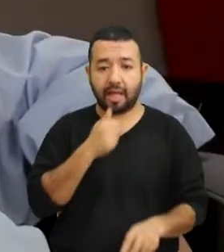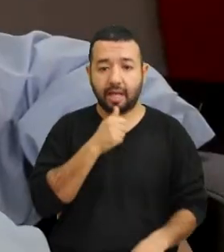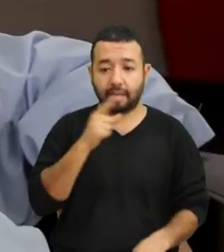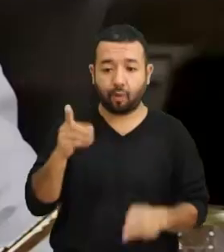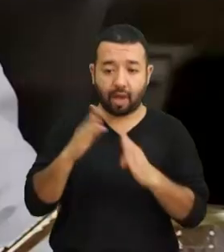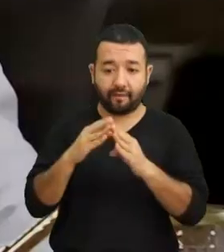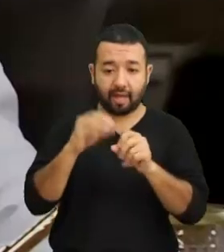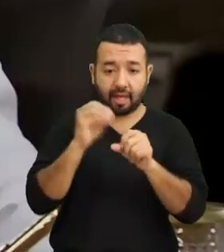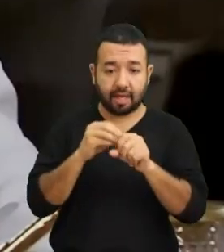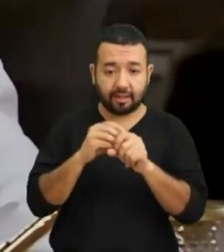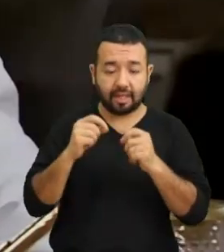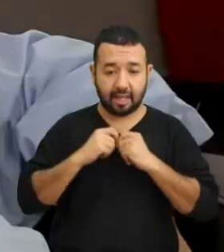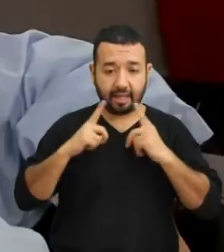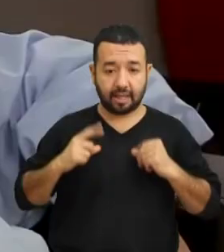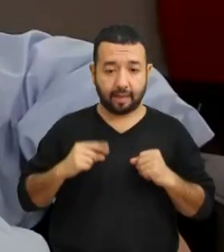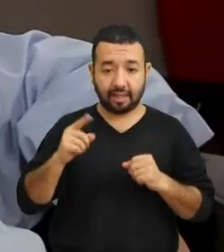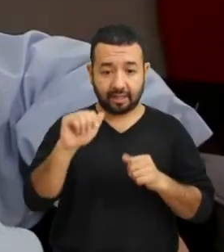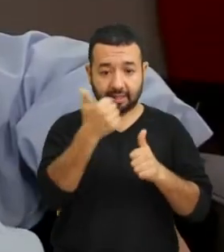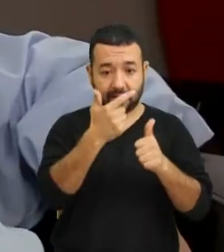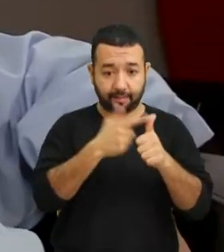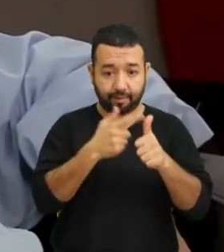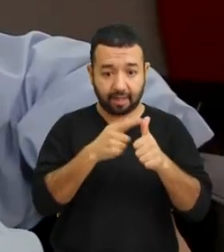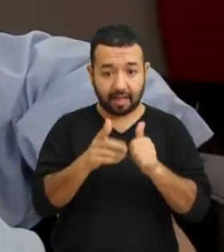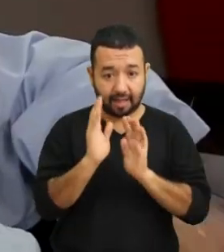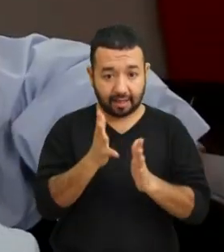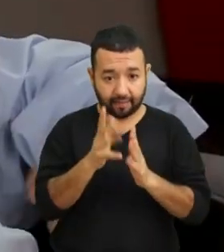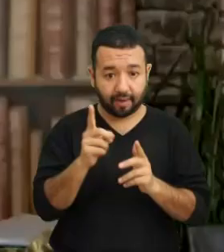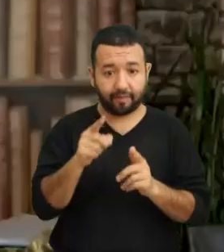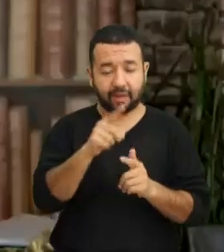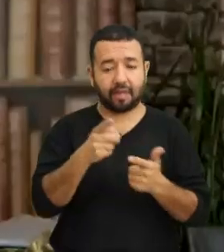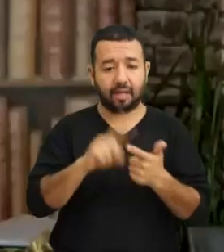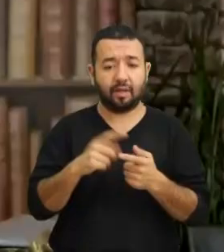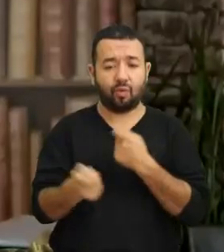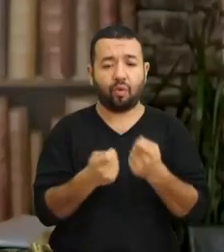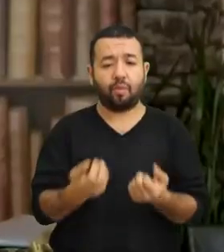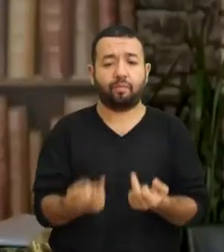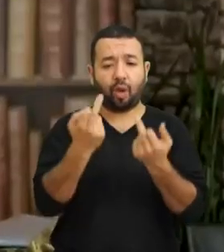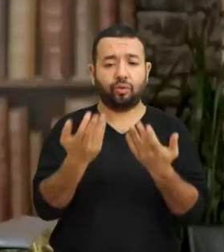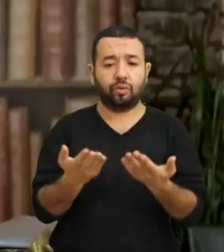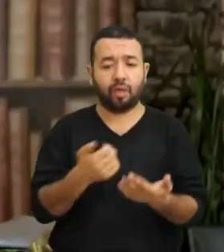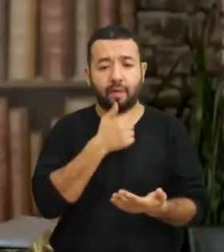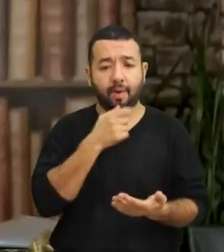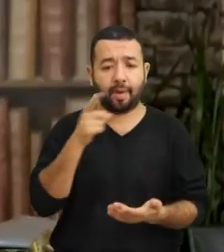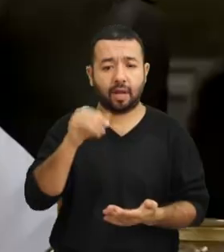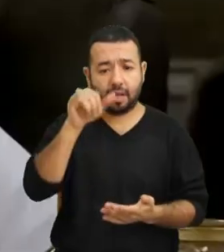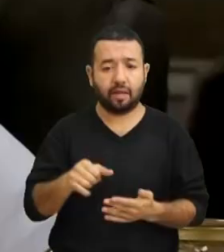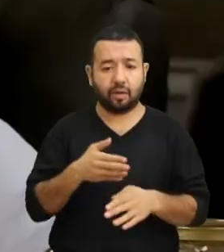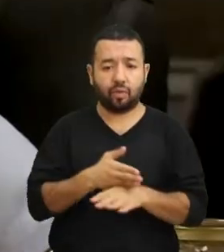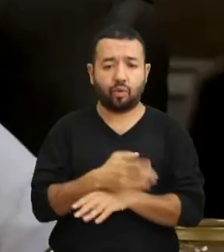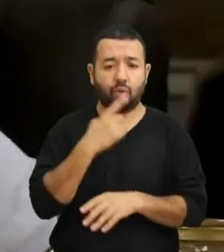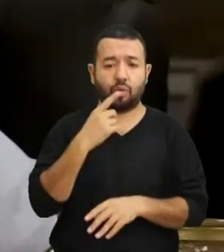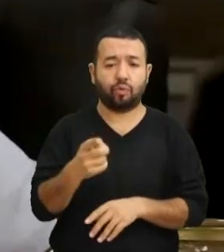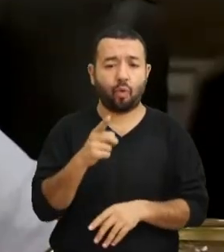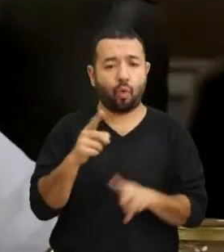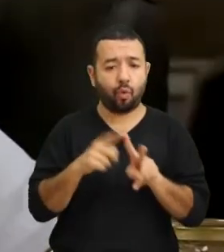o evde gözde damat olarak kalmaya devam ettiği sürece ne yapsan boş. Baban çok doğru söylüyor Marshmallow'um.